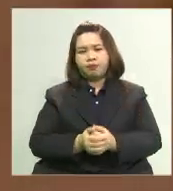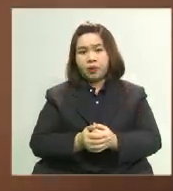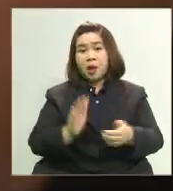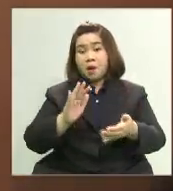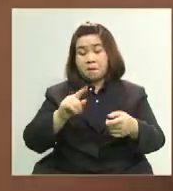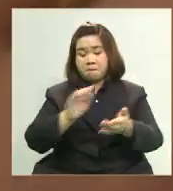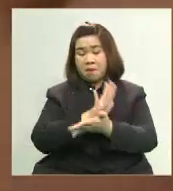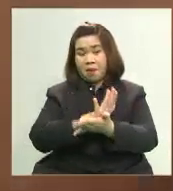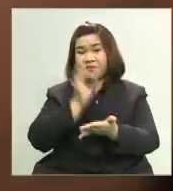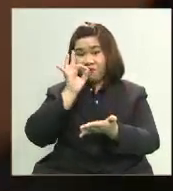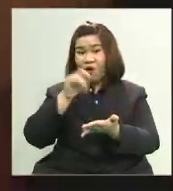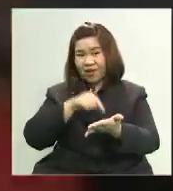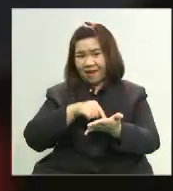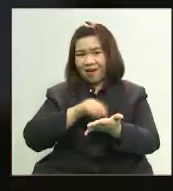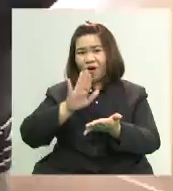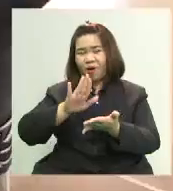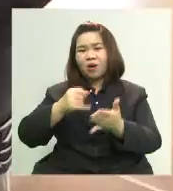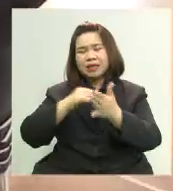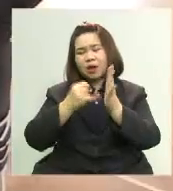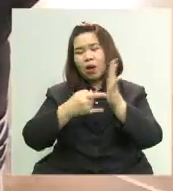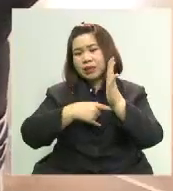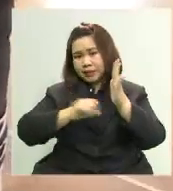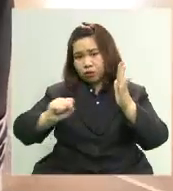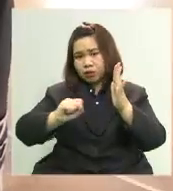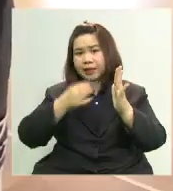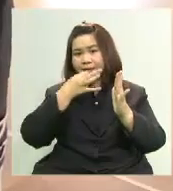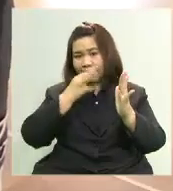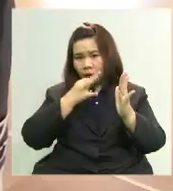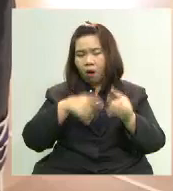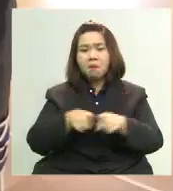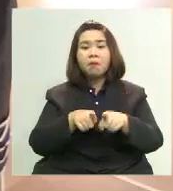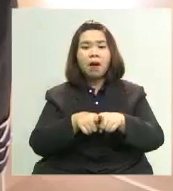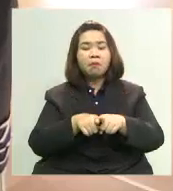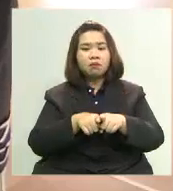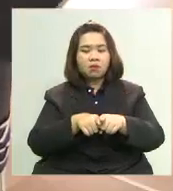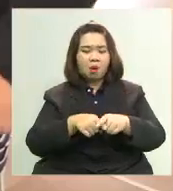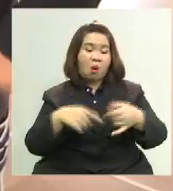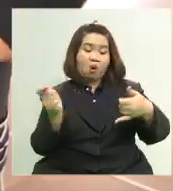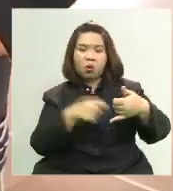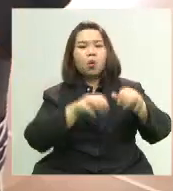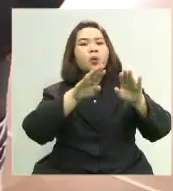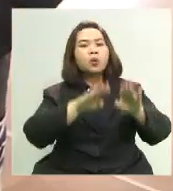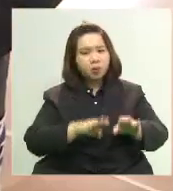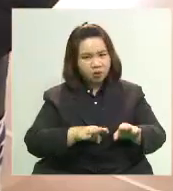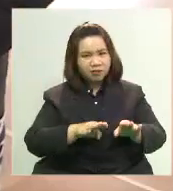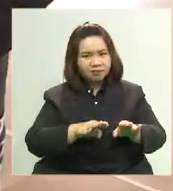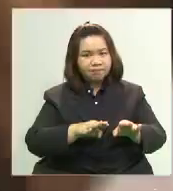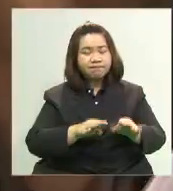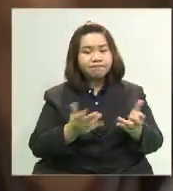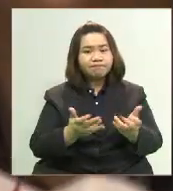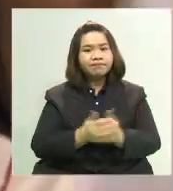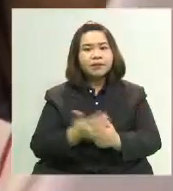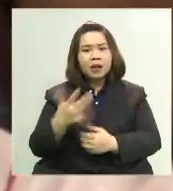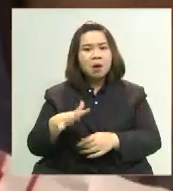ายสำนวนคดียาเสพติดค่ะในพื้นที่จังหวัดสมุทรสาครเพื่อเป็นการลดหย่อนโทษให้กับผู้ต้องหาและพบว่